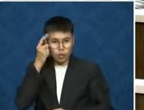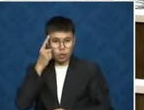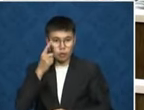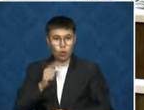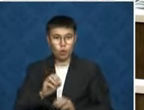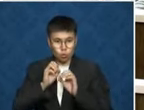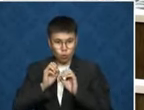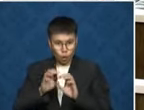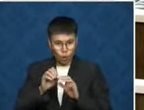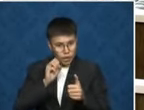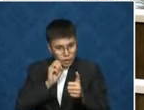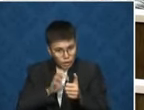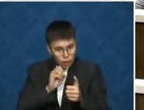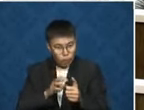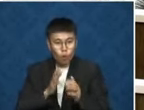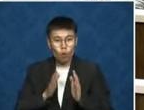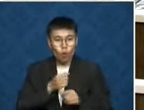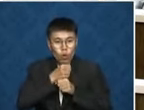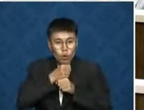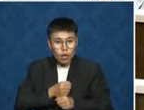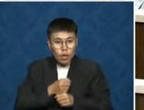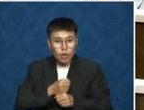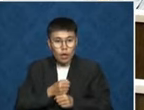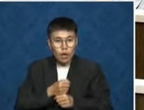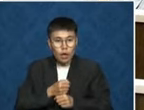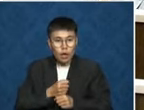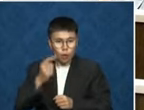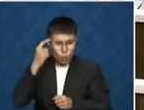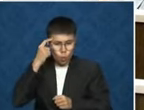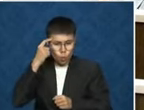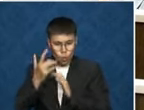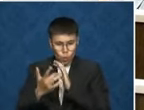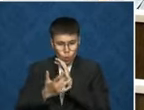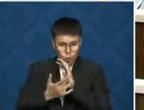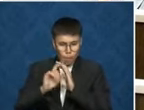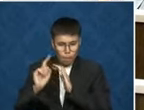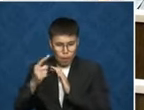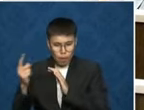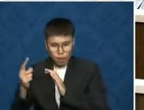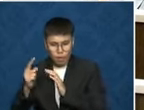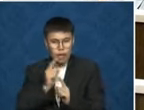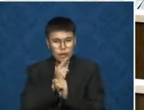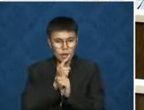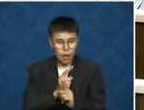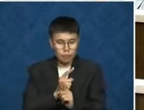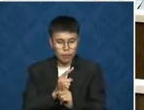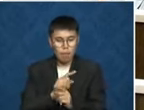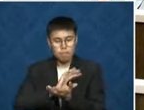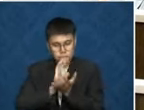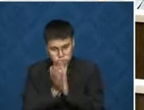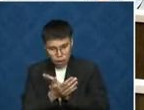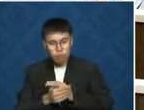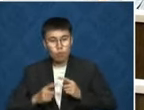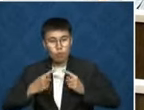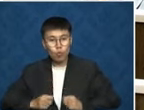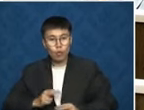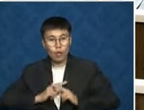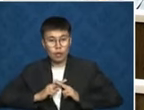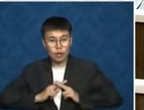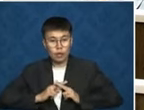รู้แก่ผู้สูงอายุให้เท่าทันกับเทคโนโลยีที่กำลังจะเข้ามาให้ท่านสามารถปรับตัวเข้ากับโล